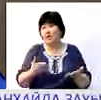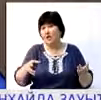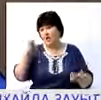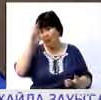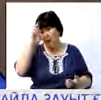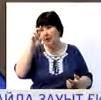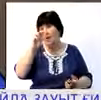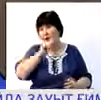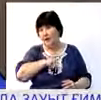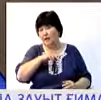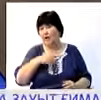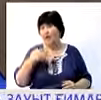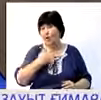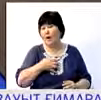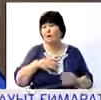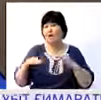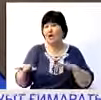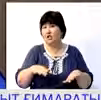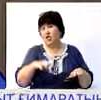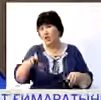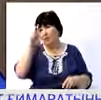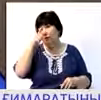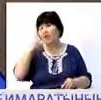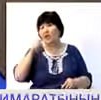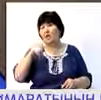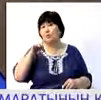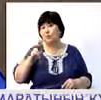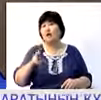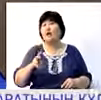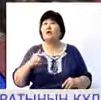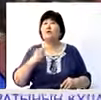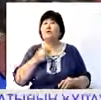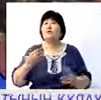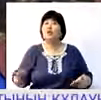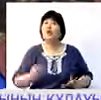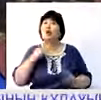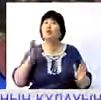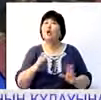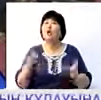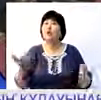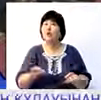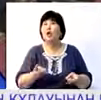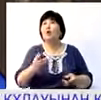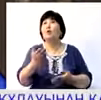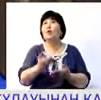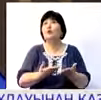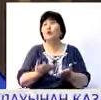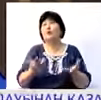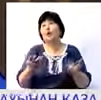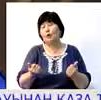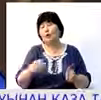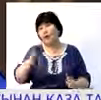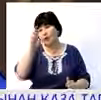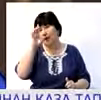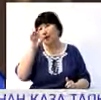мемлекеттік маңызды іс-шарада мемлекеттік гимнді жанды дауыспен орындау мәселесі. Руслан Рүстемұлы бұл ұсынысты қолдайтынын және